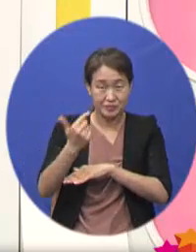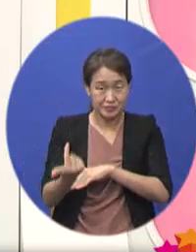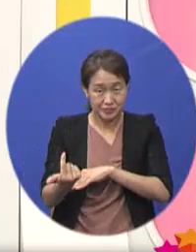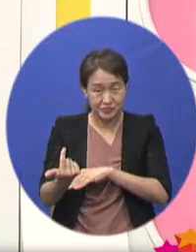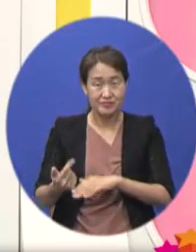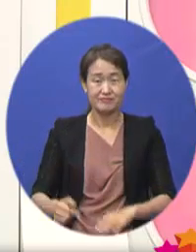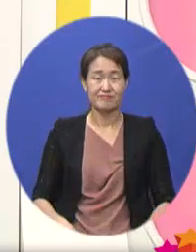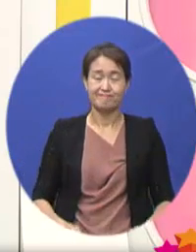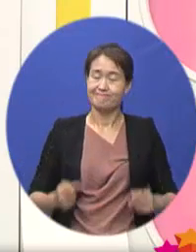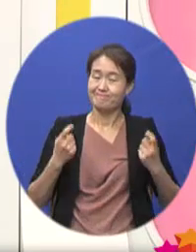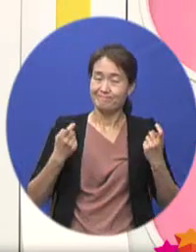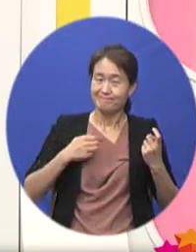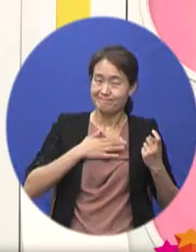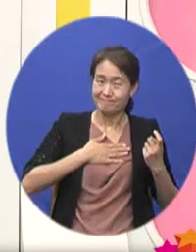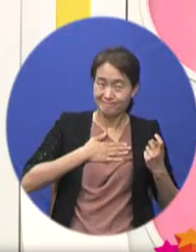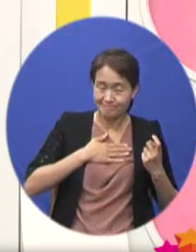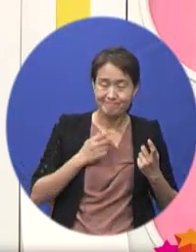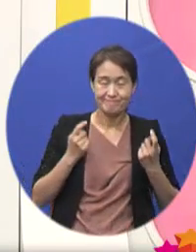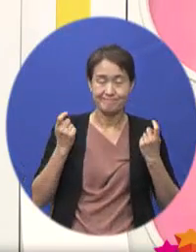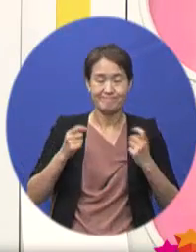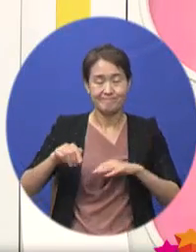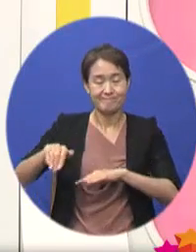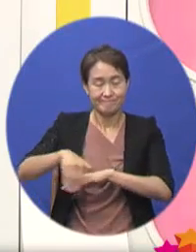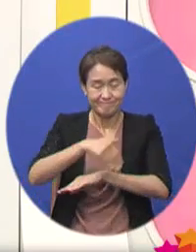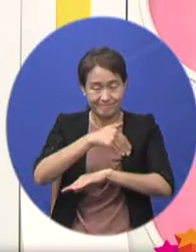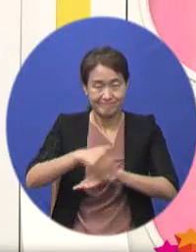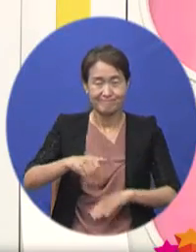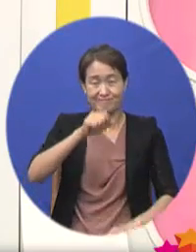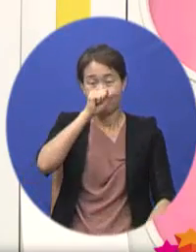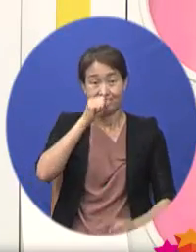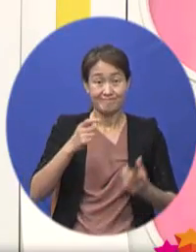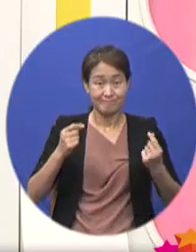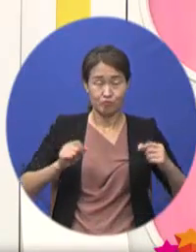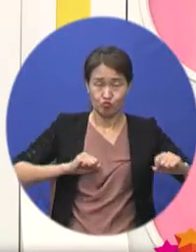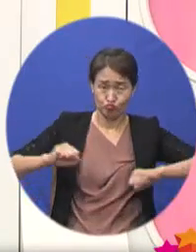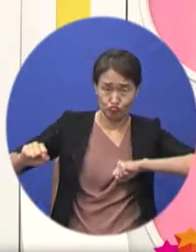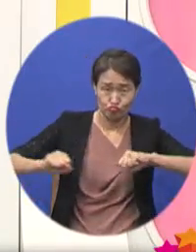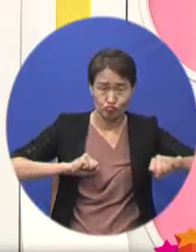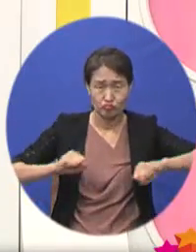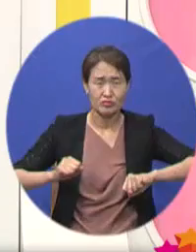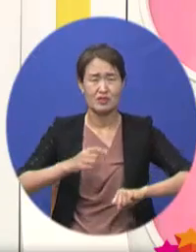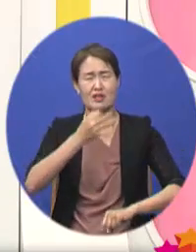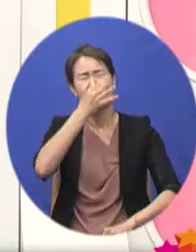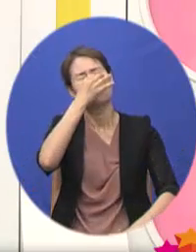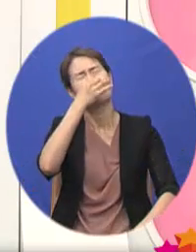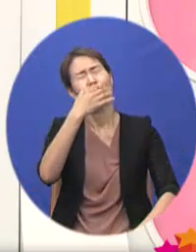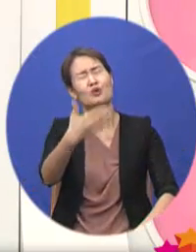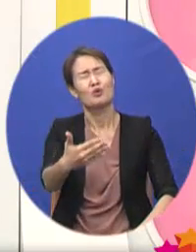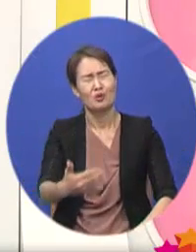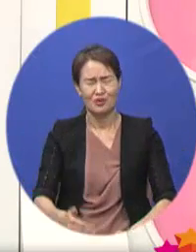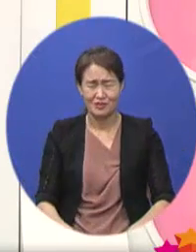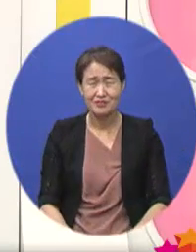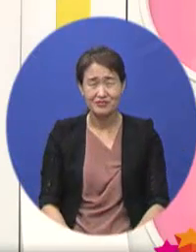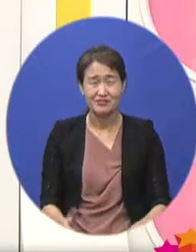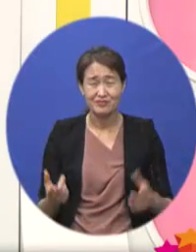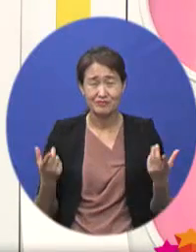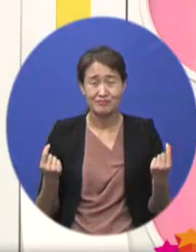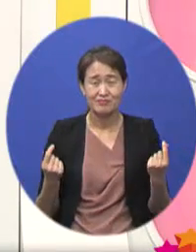네. 나들이 이 산책하시고 그게 더 오히려 좋습니다. 일단 움직임이 힘듭니다. 힘듭니다. 네.